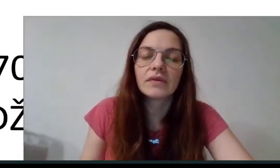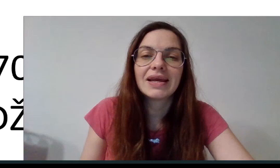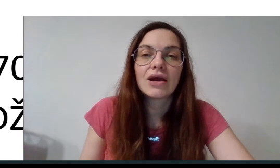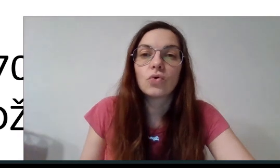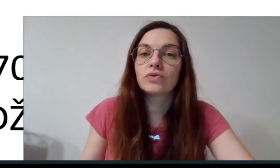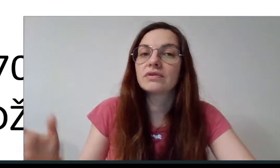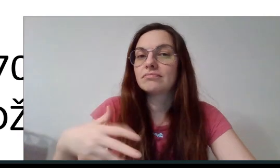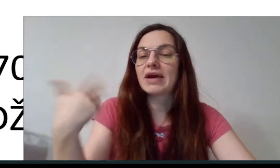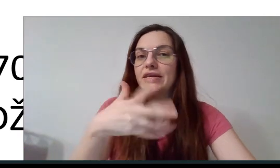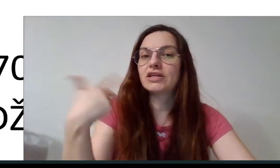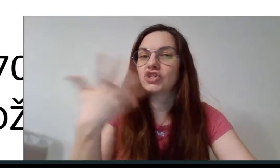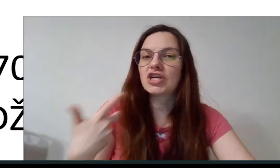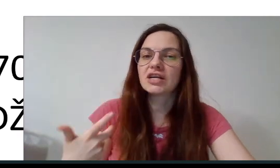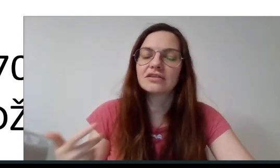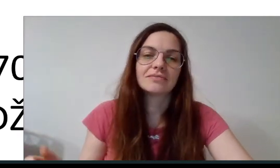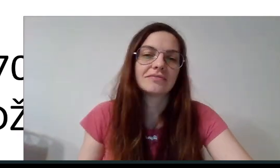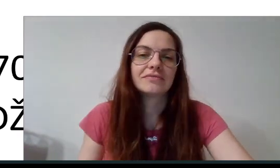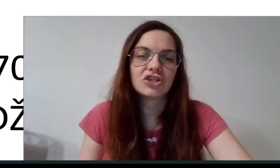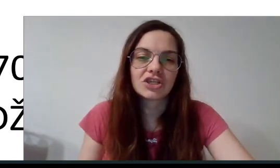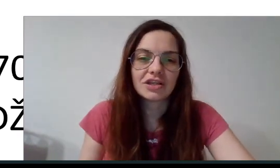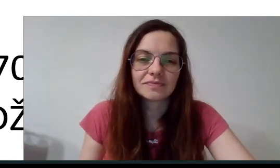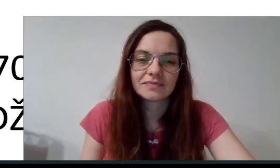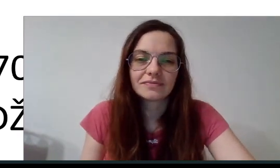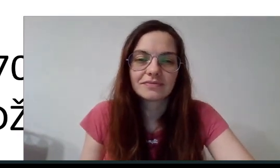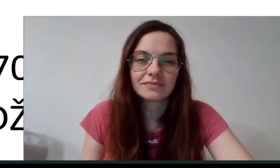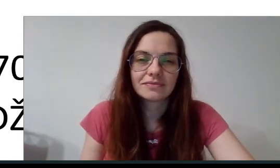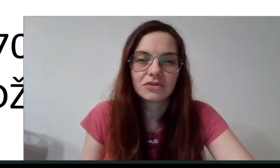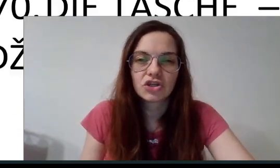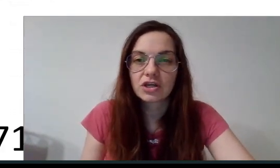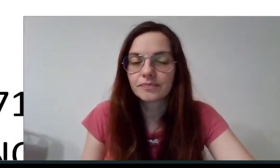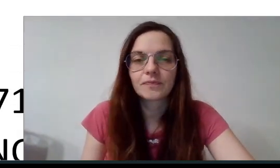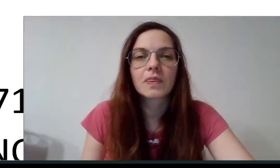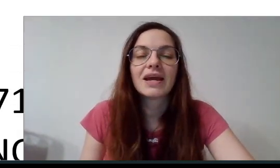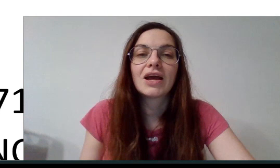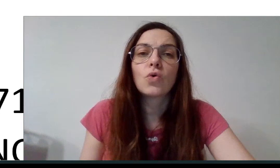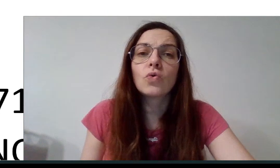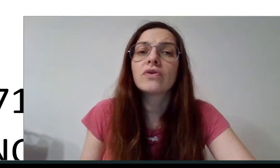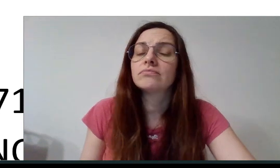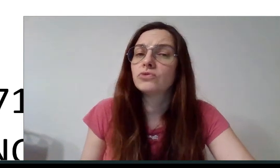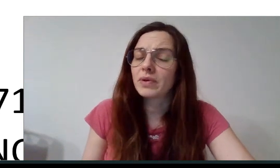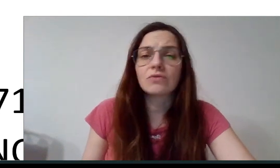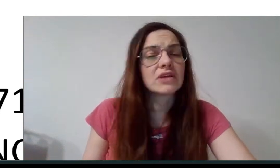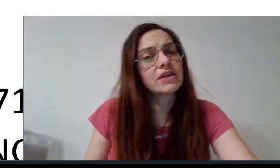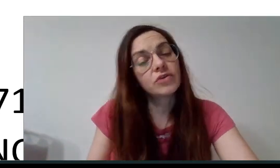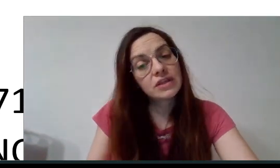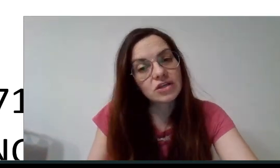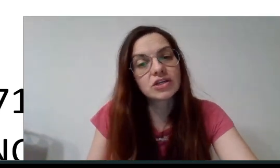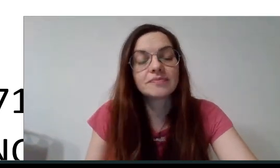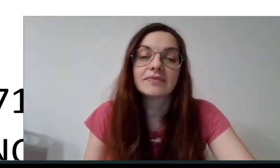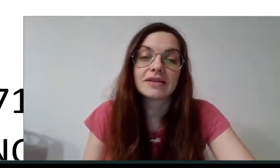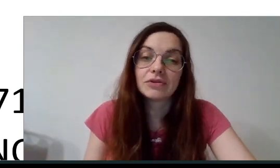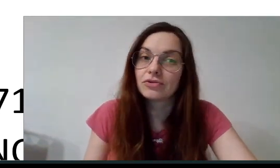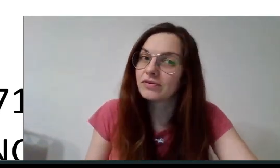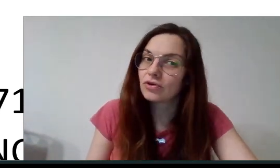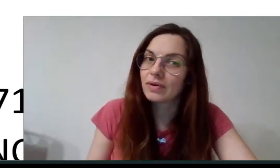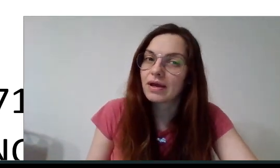Und einen Schal. I Schal. Schal. Und du brauchst eine neue Tasche. I treba ti nova